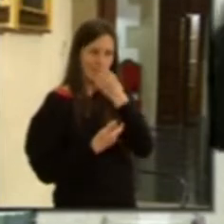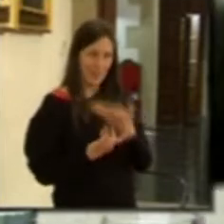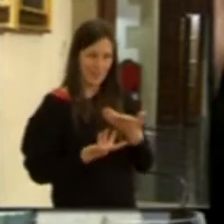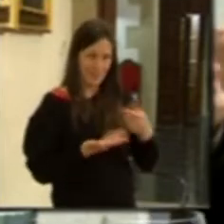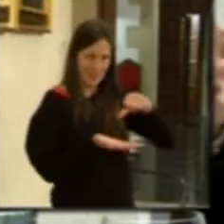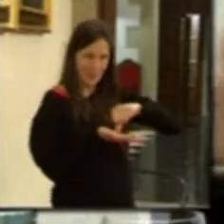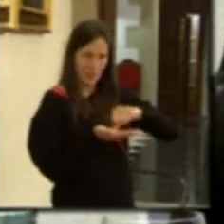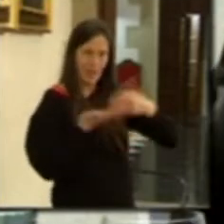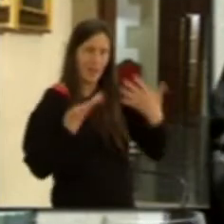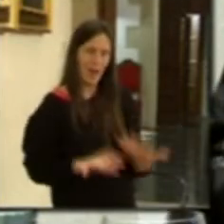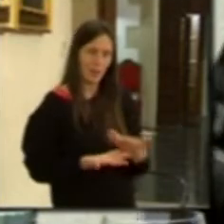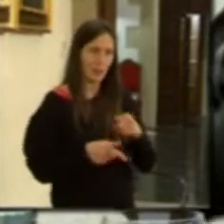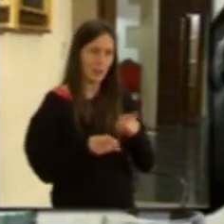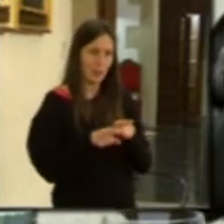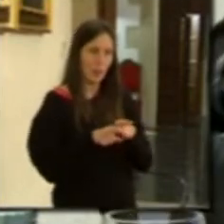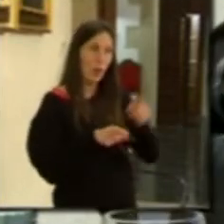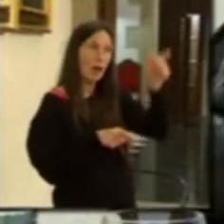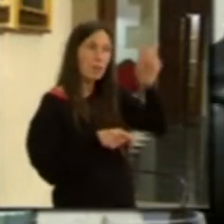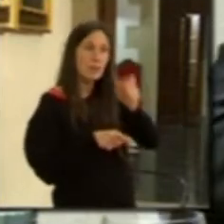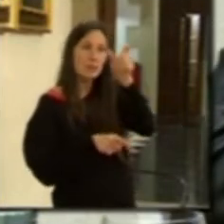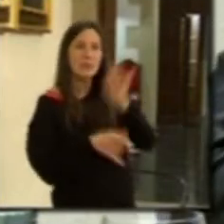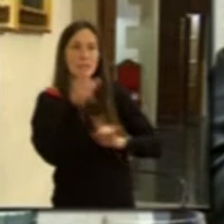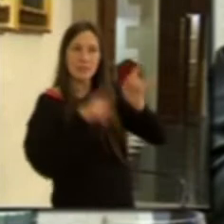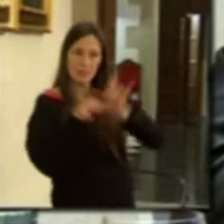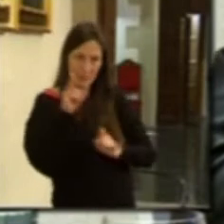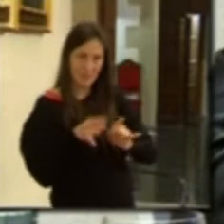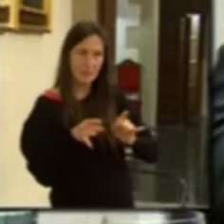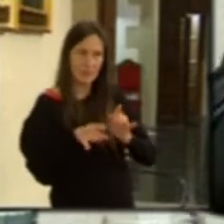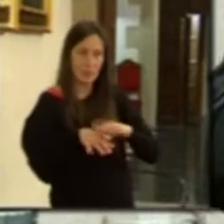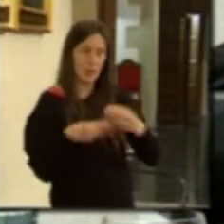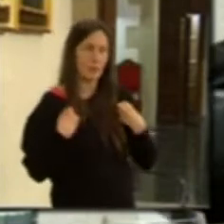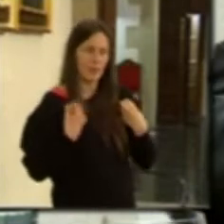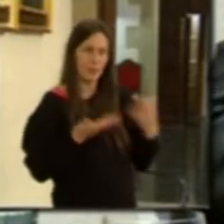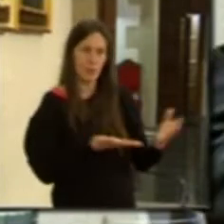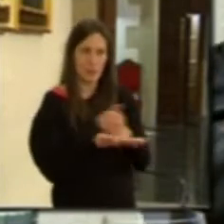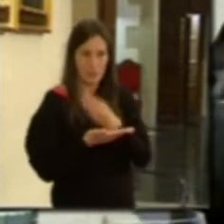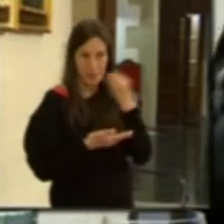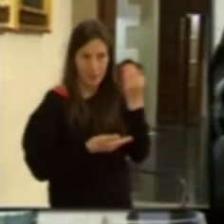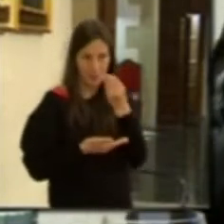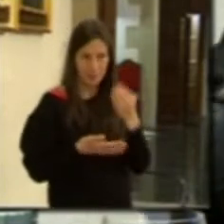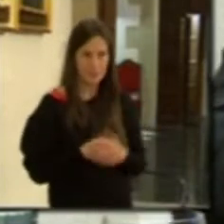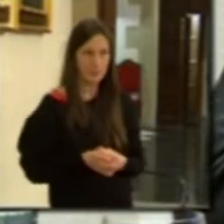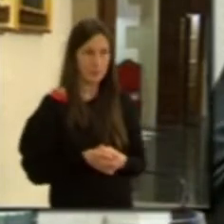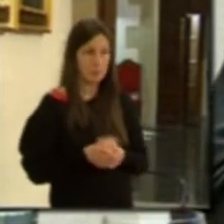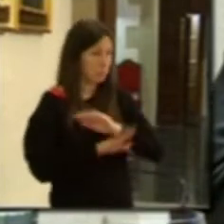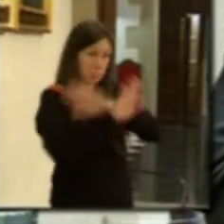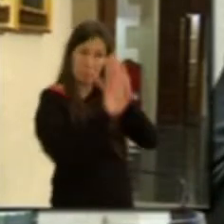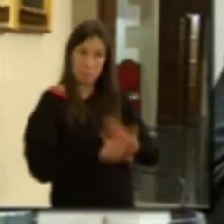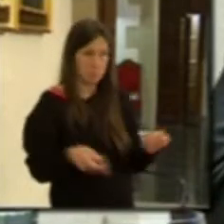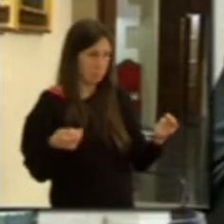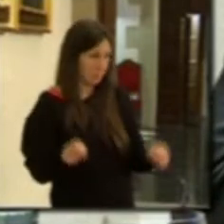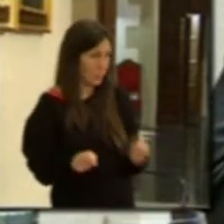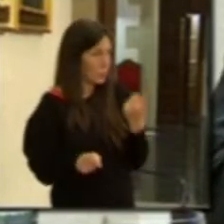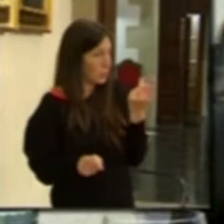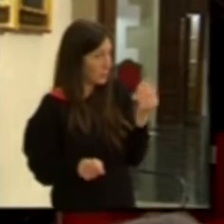tot ens porti a unes persones que vulguin estar allà i que visquin millor. I amb això ja hauria acabat. Només em falta dir una